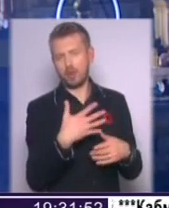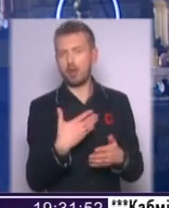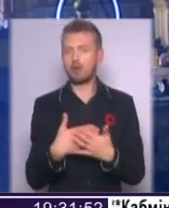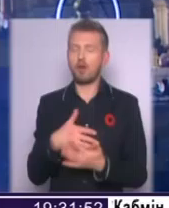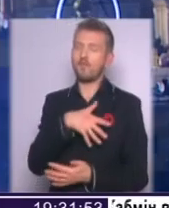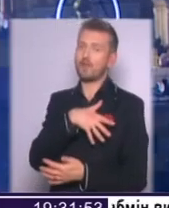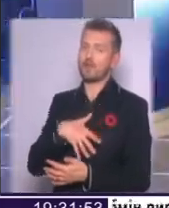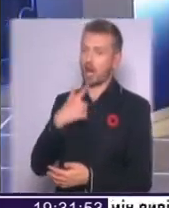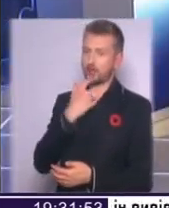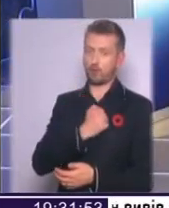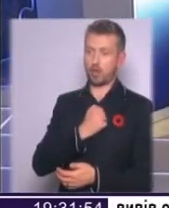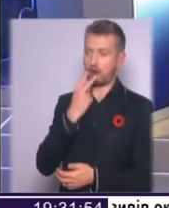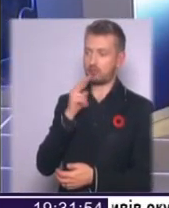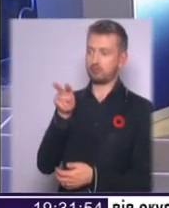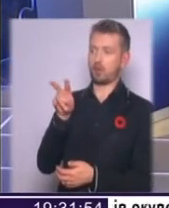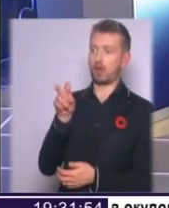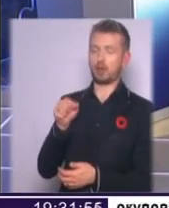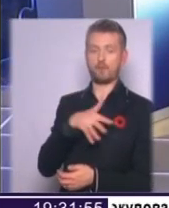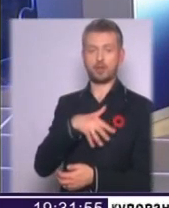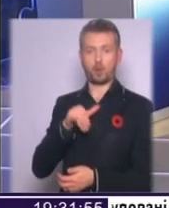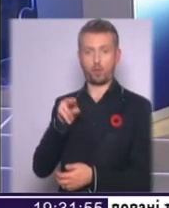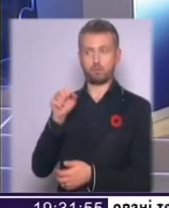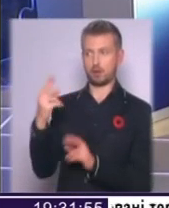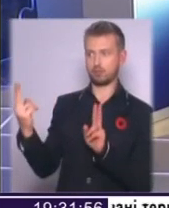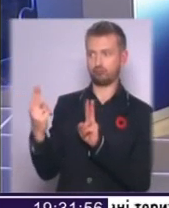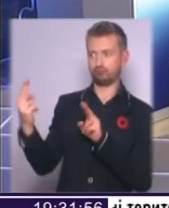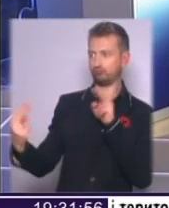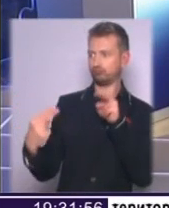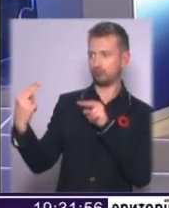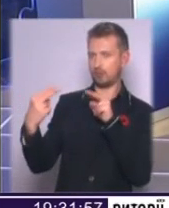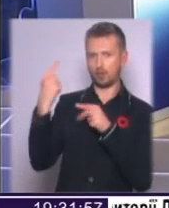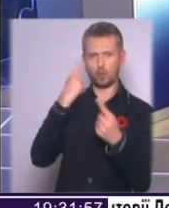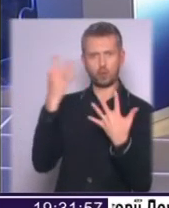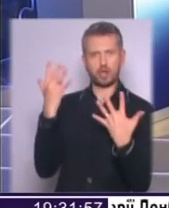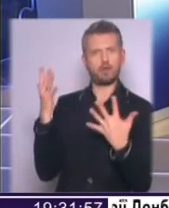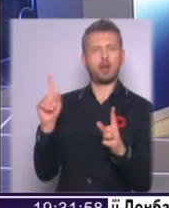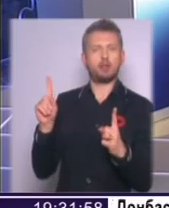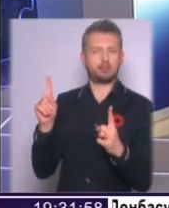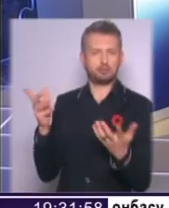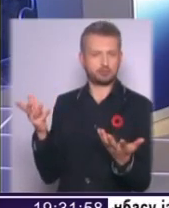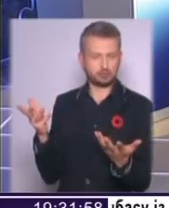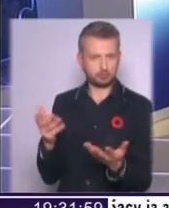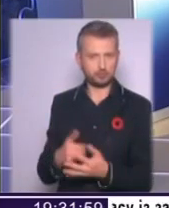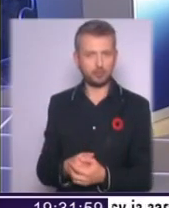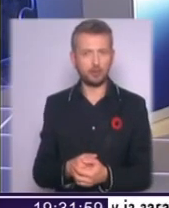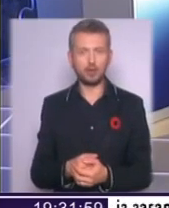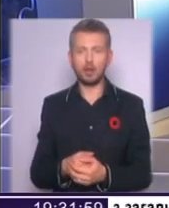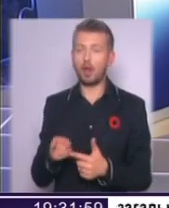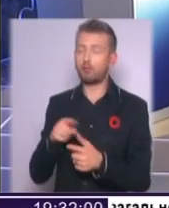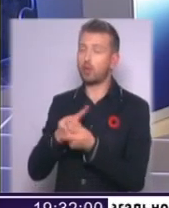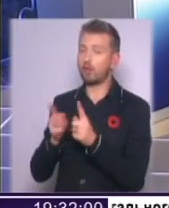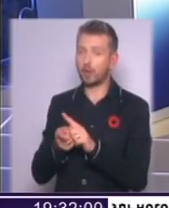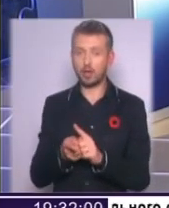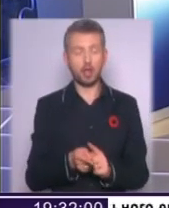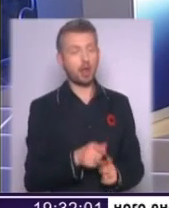на ветерана УПА. Але насправді... І уявляє картини певні. Да, я не хочу зараз там вдарятися, як то кажуть, в деталі. Да. Люди, які або дивилися навпаки, один правда?